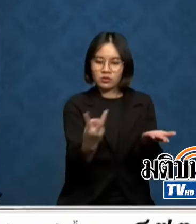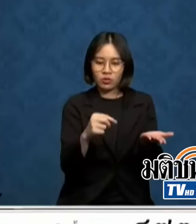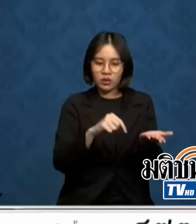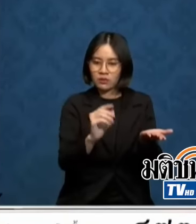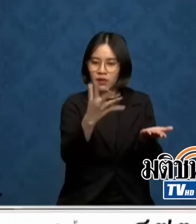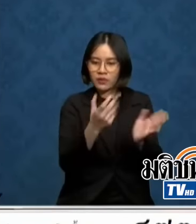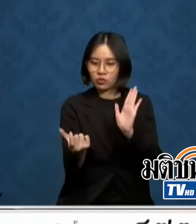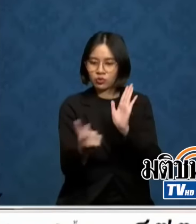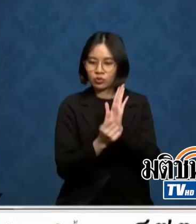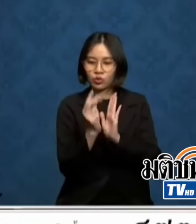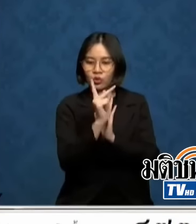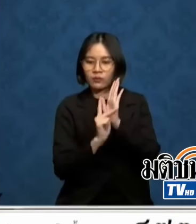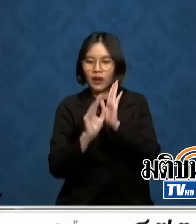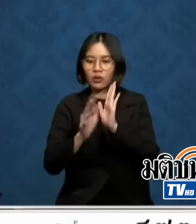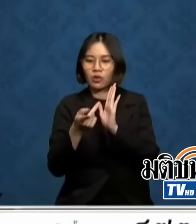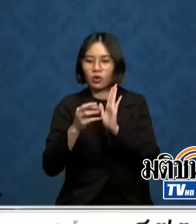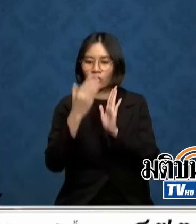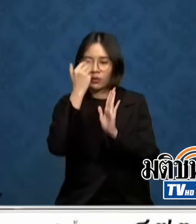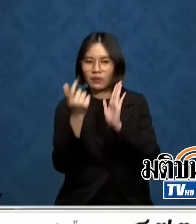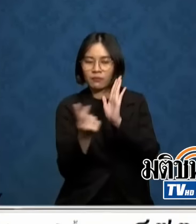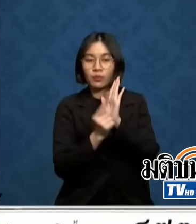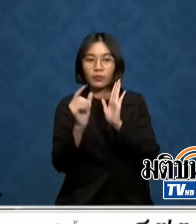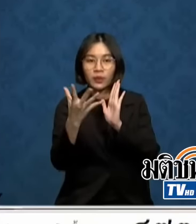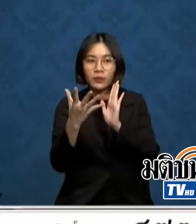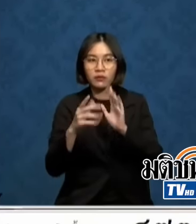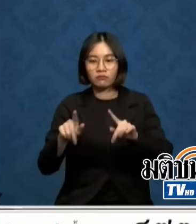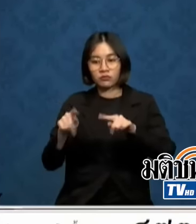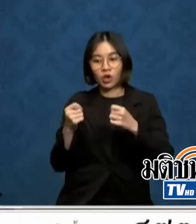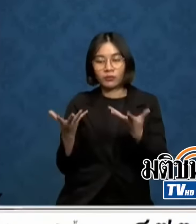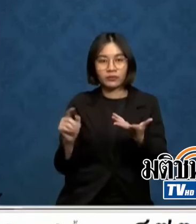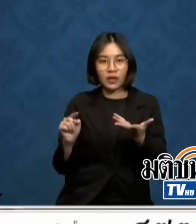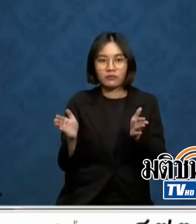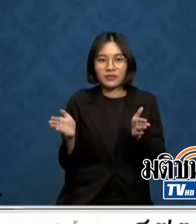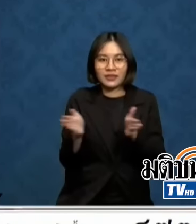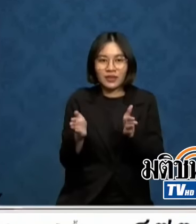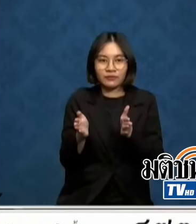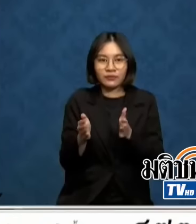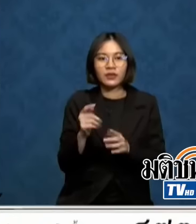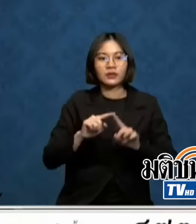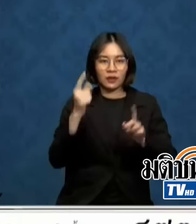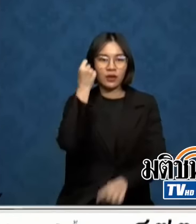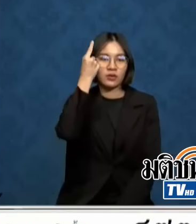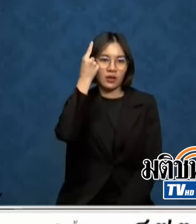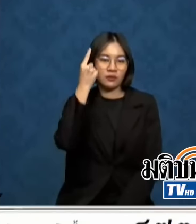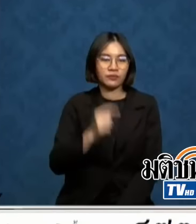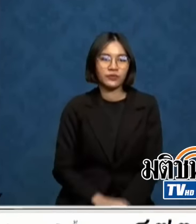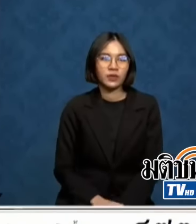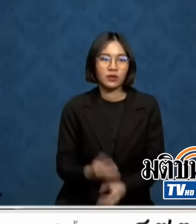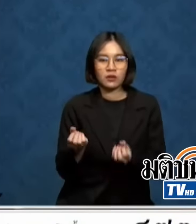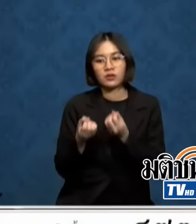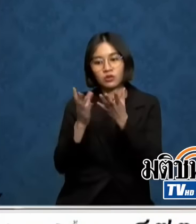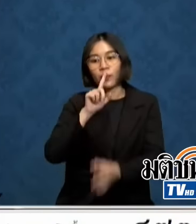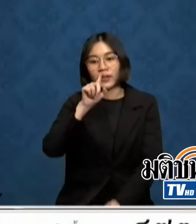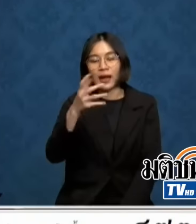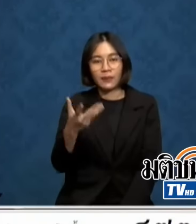ในร่างกฎหมายของครมคำตอบที่ผมได้สั้นกระชับแต่เข้าใจคือส่งไปถาม